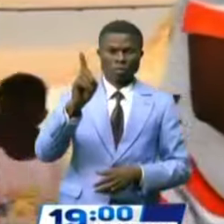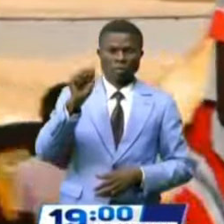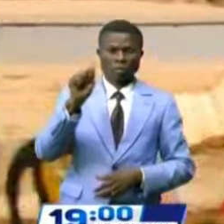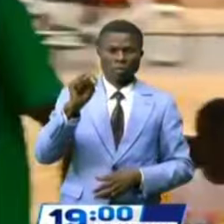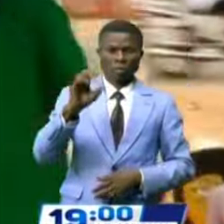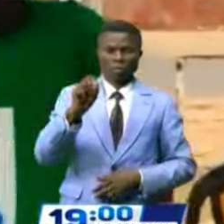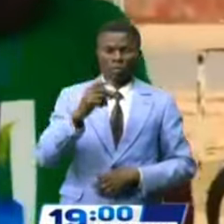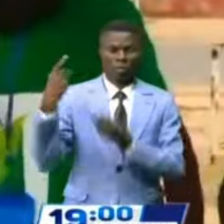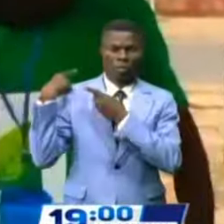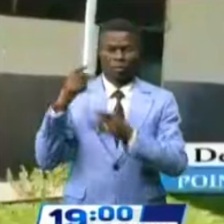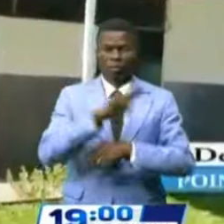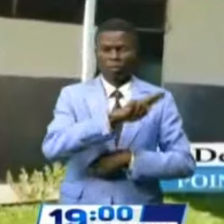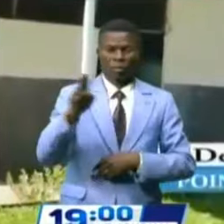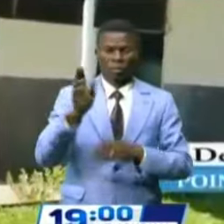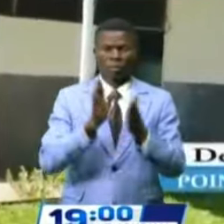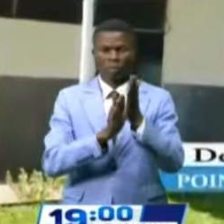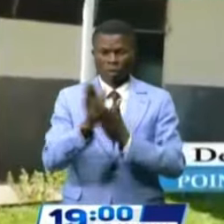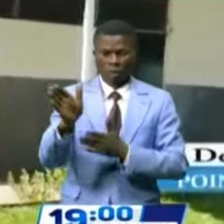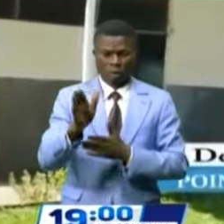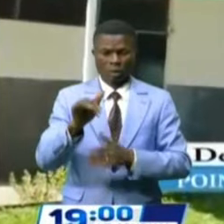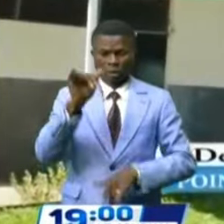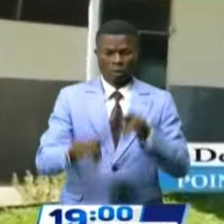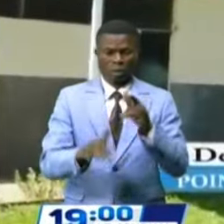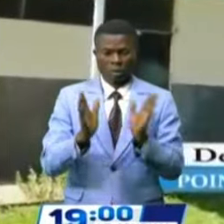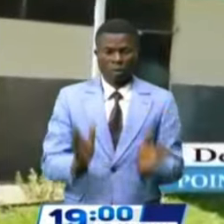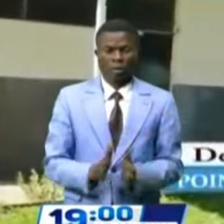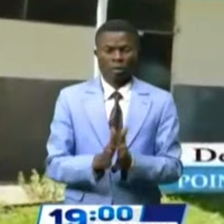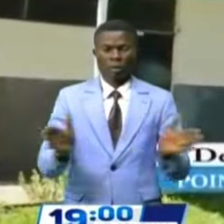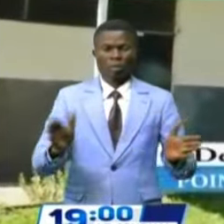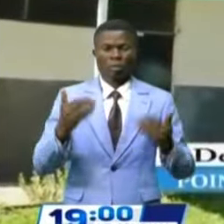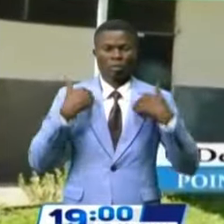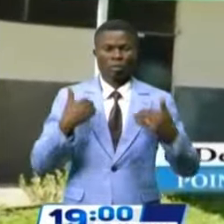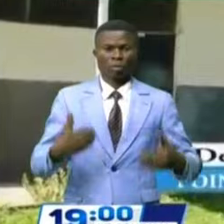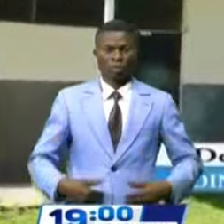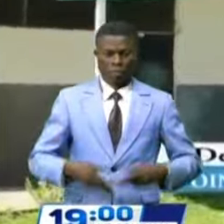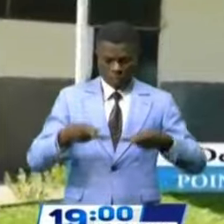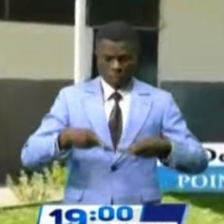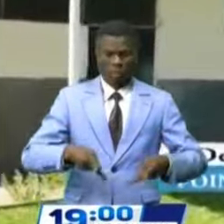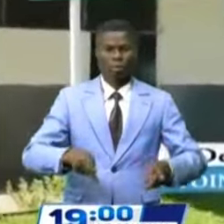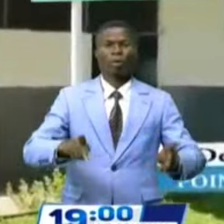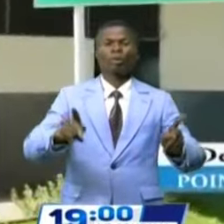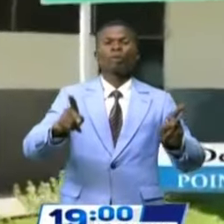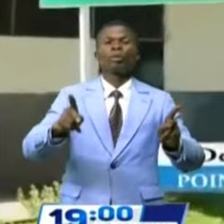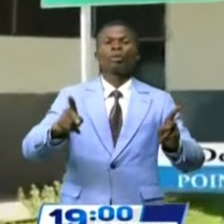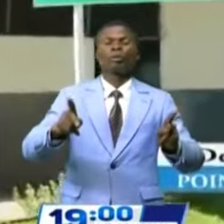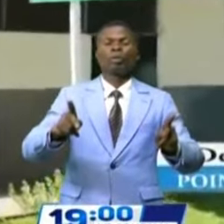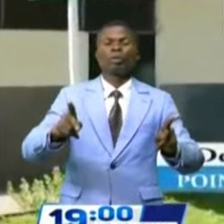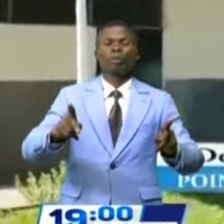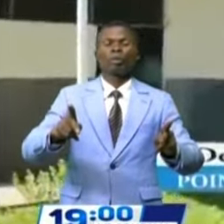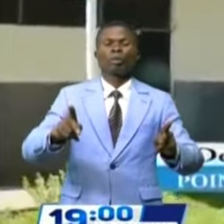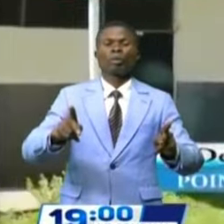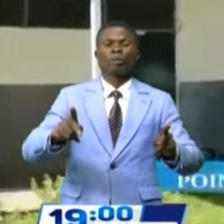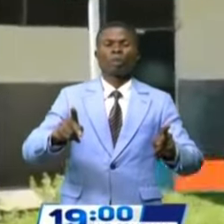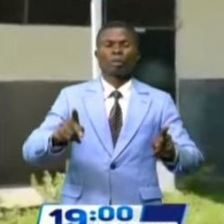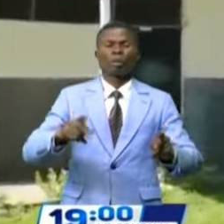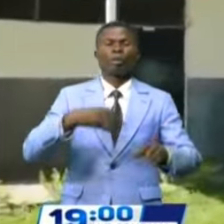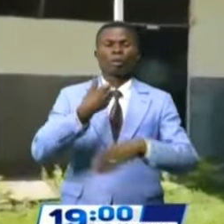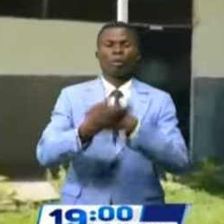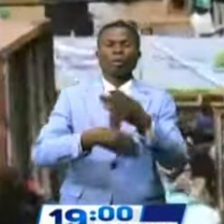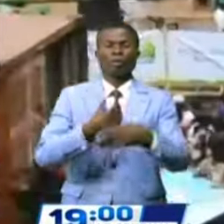Depuis 2015, le secrétariat général de la santé a autorisé à ce que les TDR se